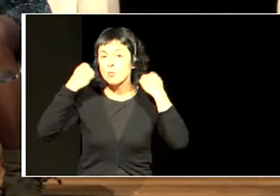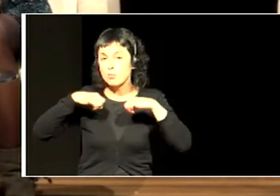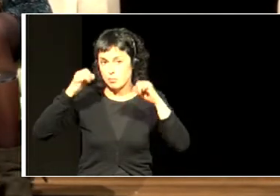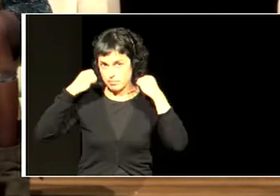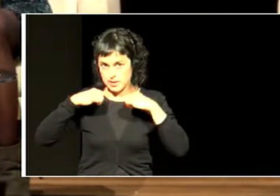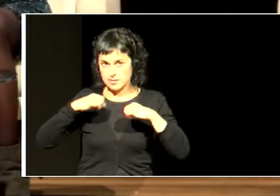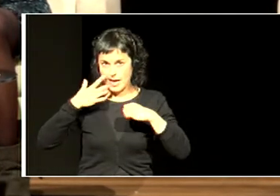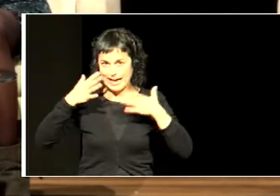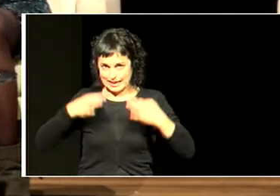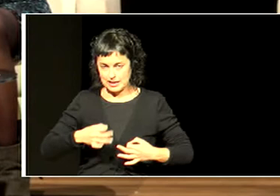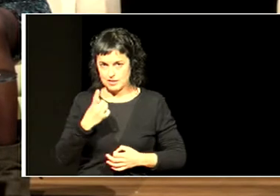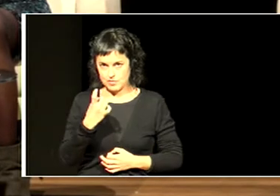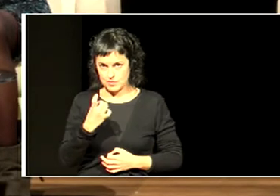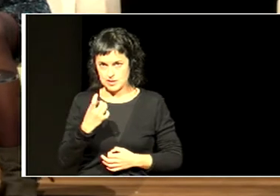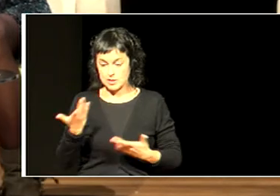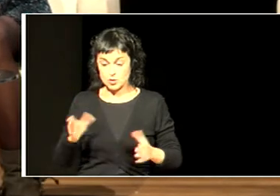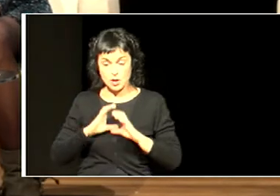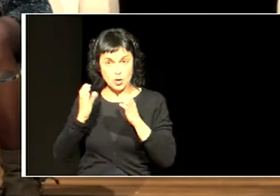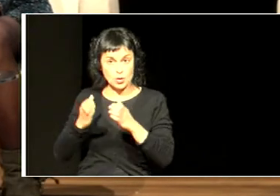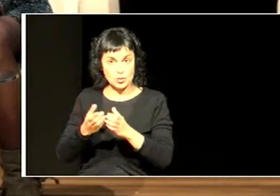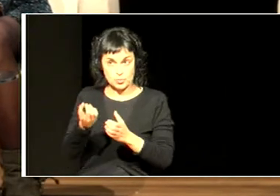egon behar dela. Orduan, ikasleak dira guretzat